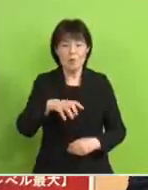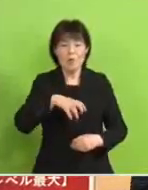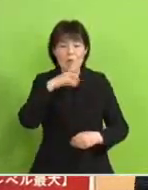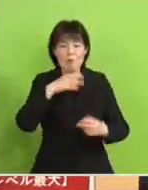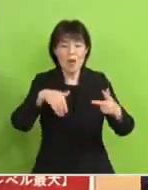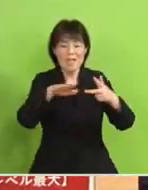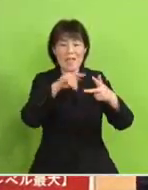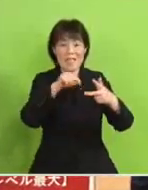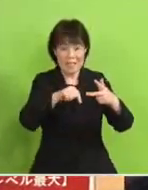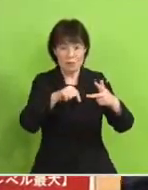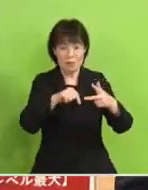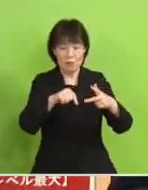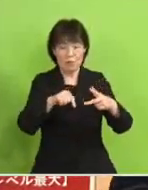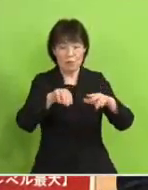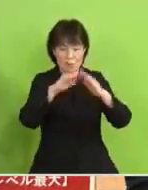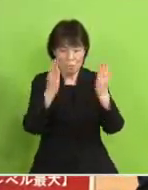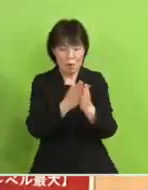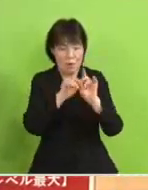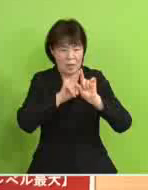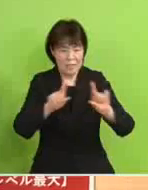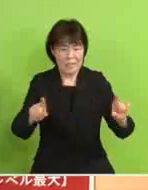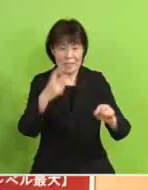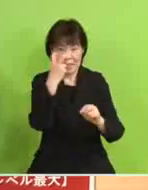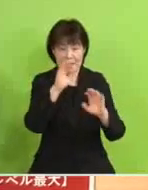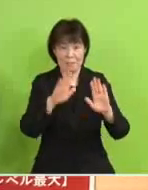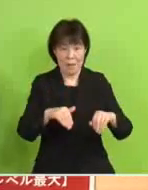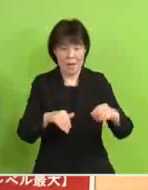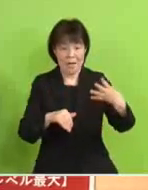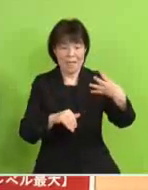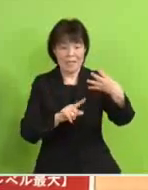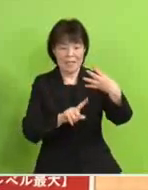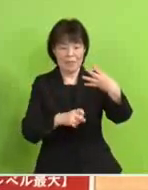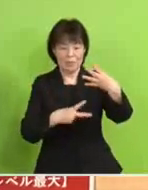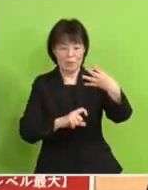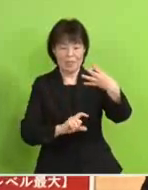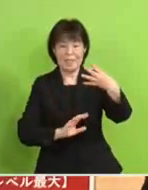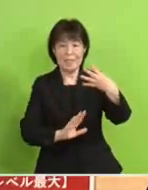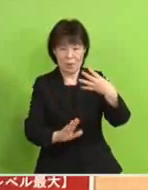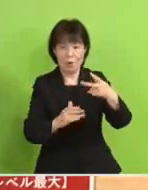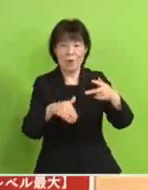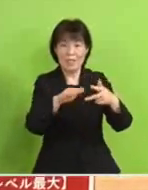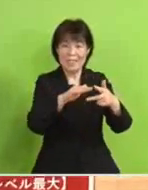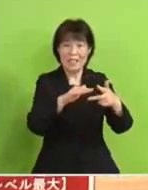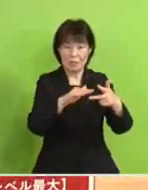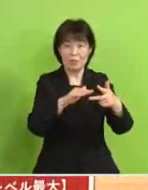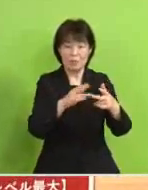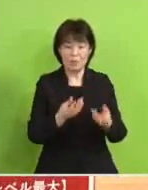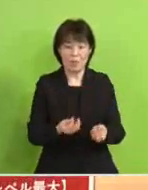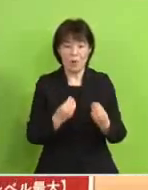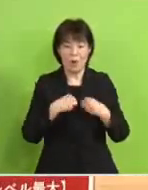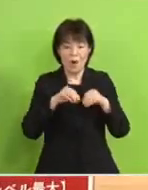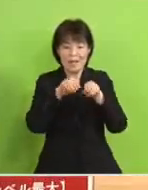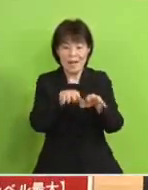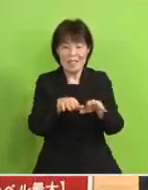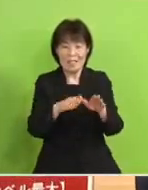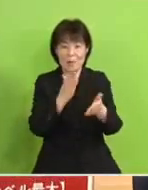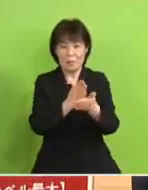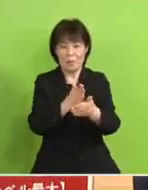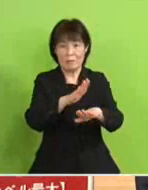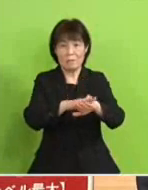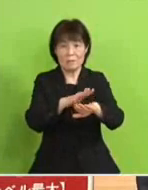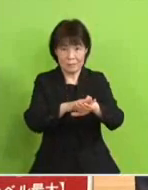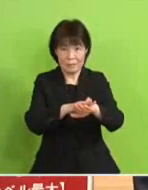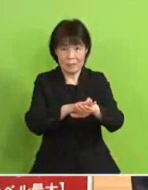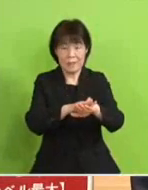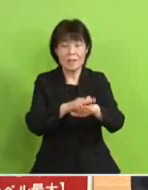高齢者施設一斉検査。4月12日以降、施設への感染を防ぐため、感